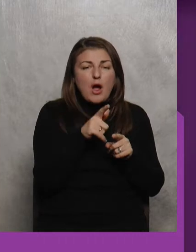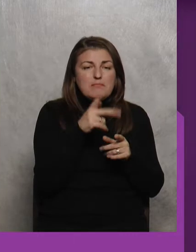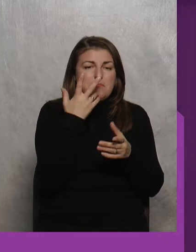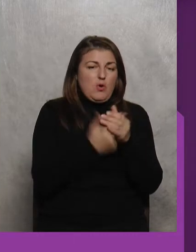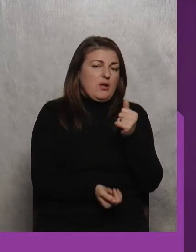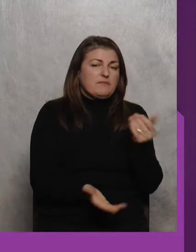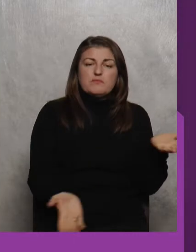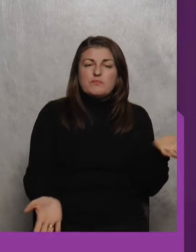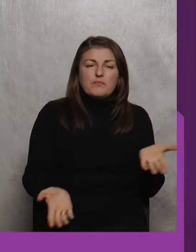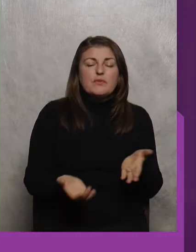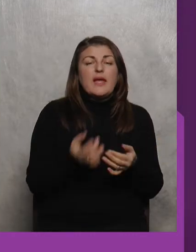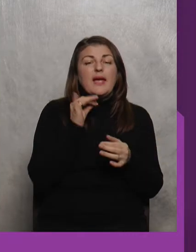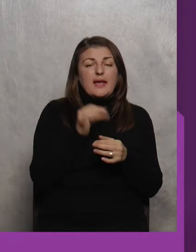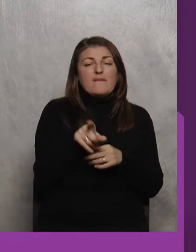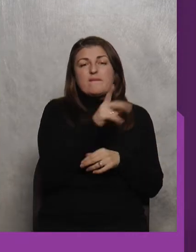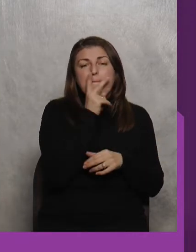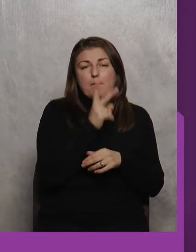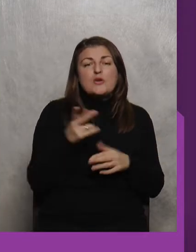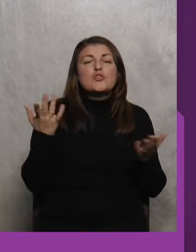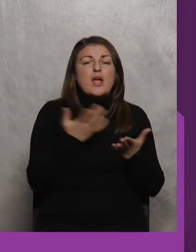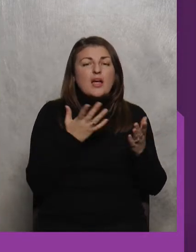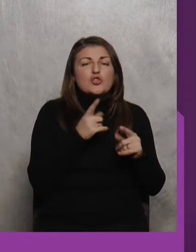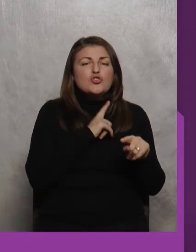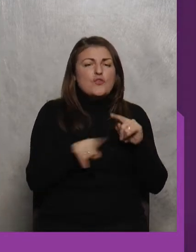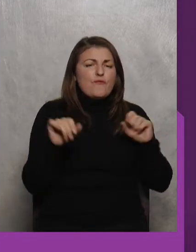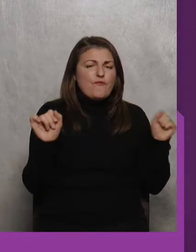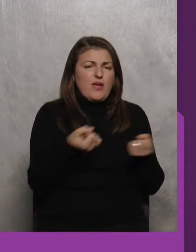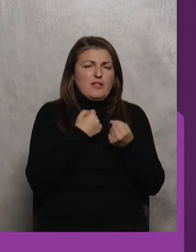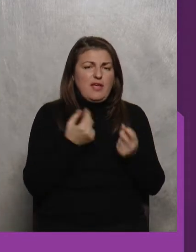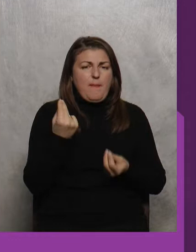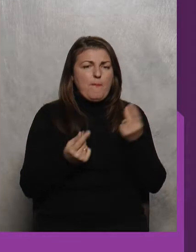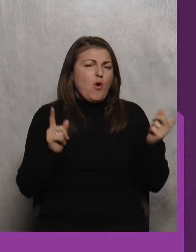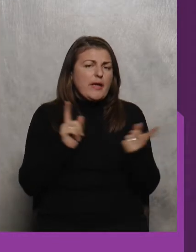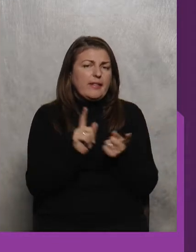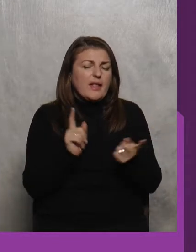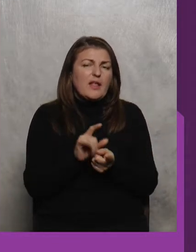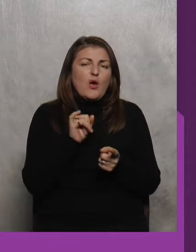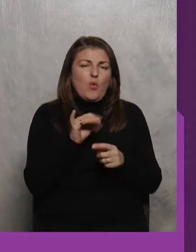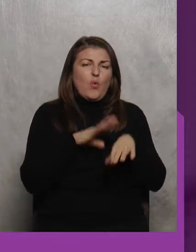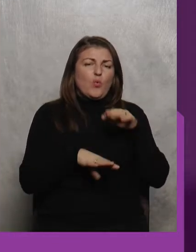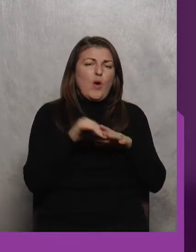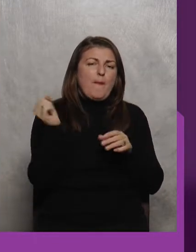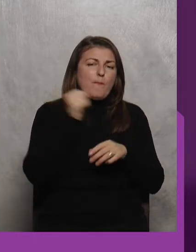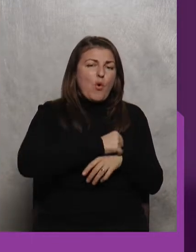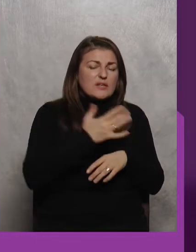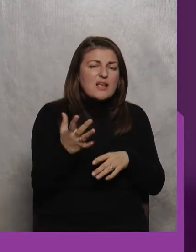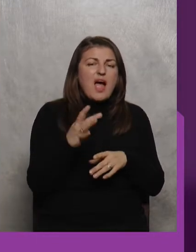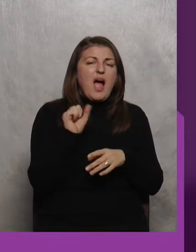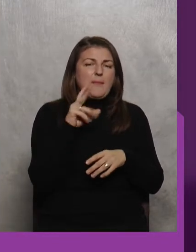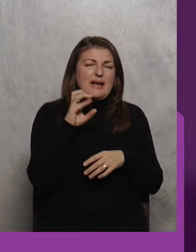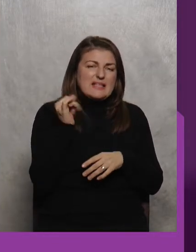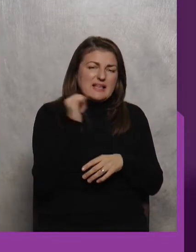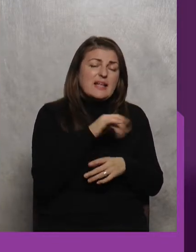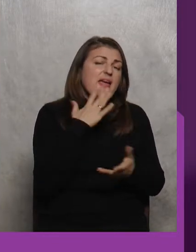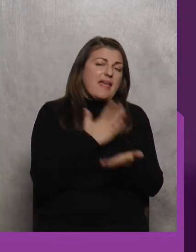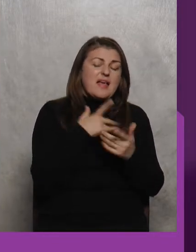програв. І ви бачите, які швидкі поєдинки у рукоборців. В армреслінгу